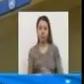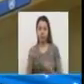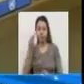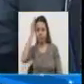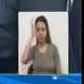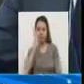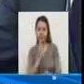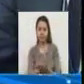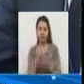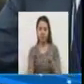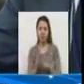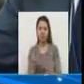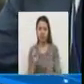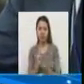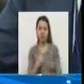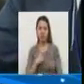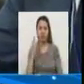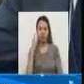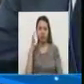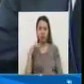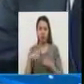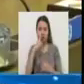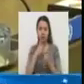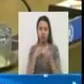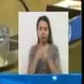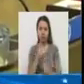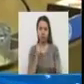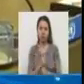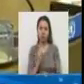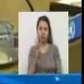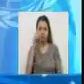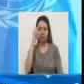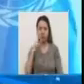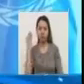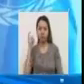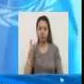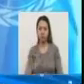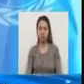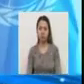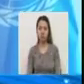есімде. Мұндай кездесулер бізді әрі елдерімізді жақындата түседі, деді Қазақстан президенті.